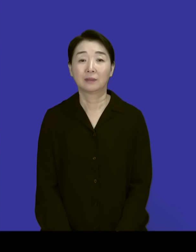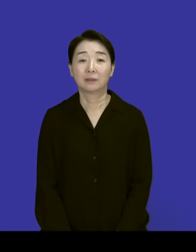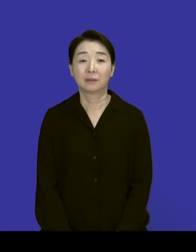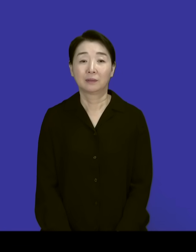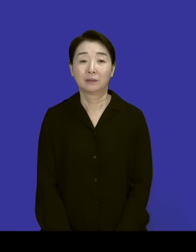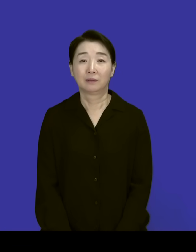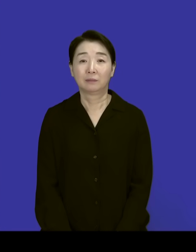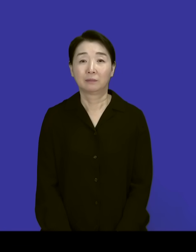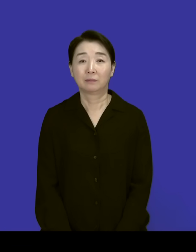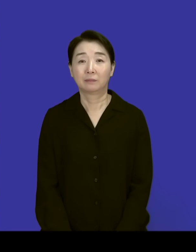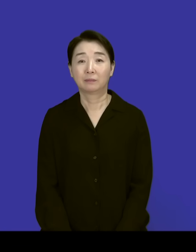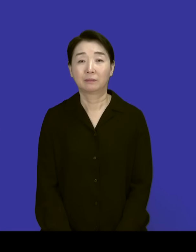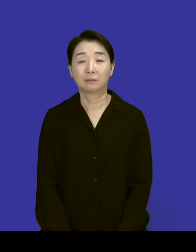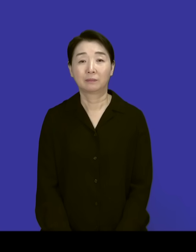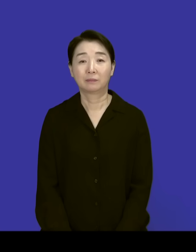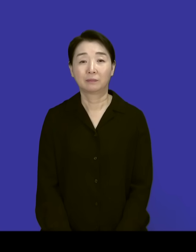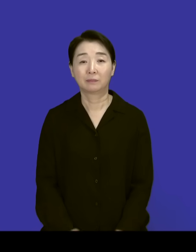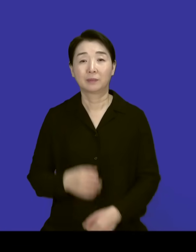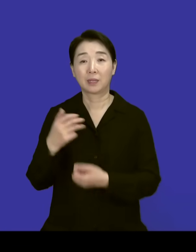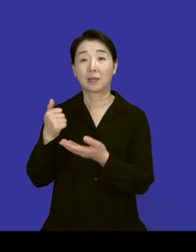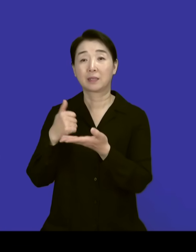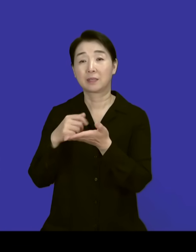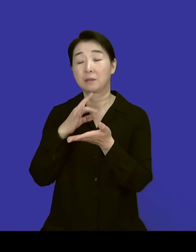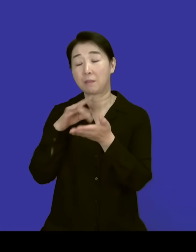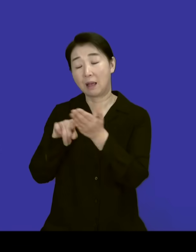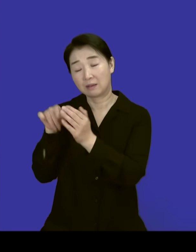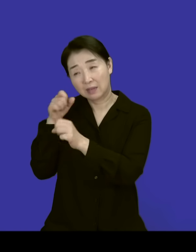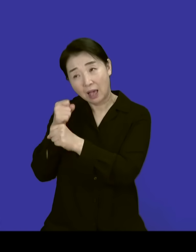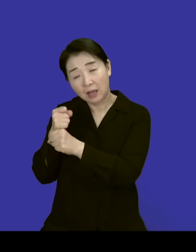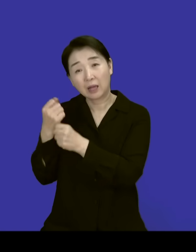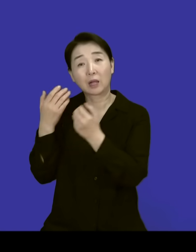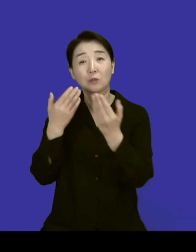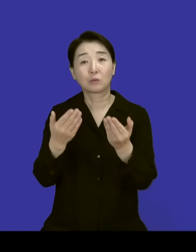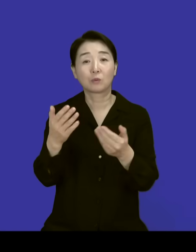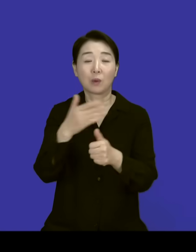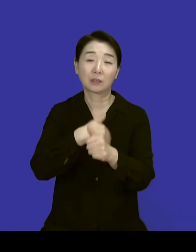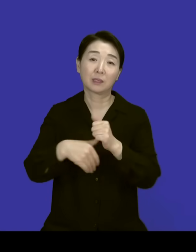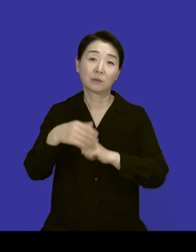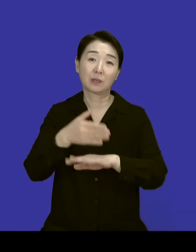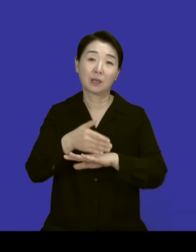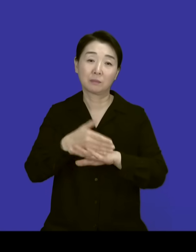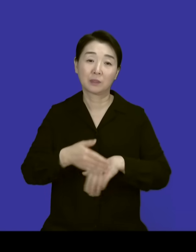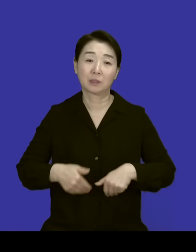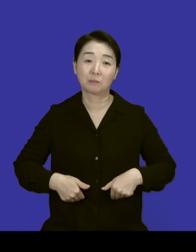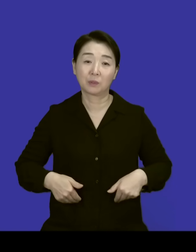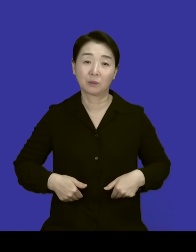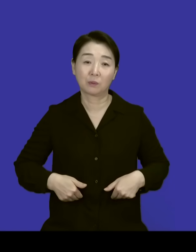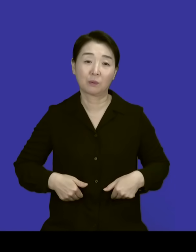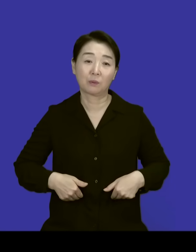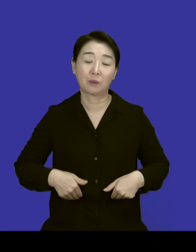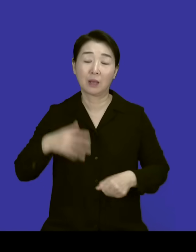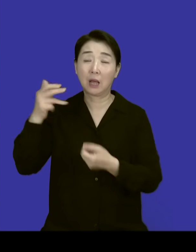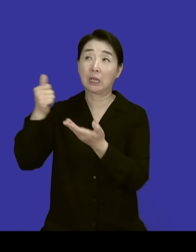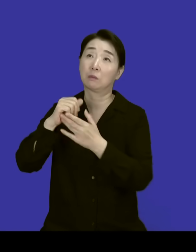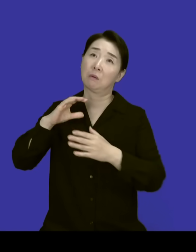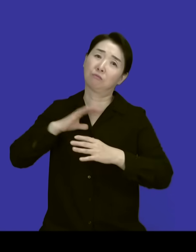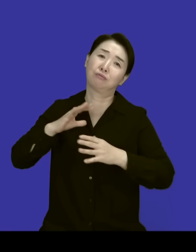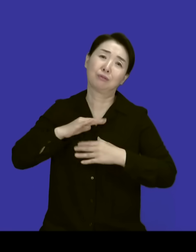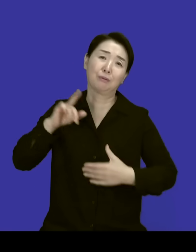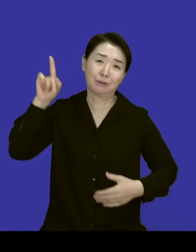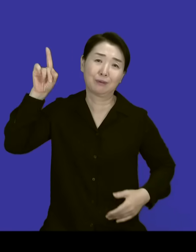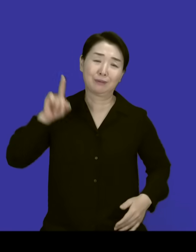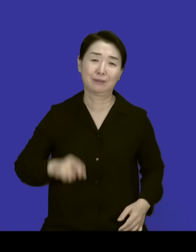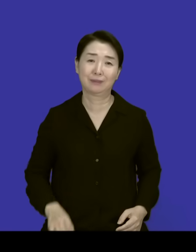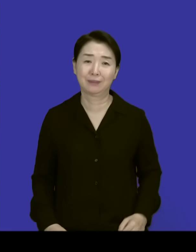그죠? 맞습니다, 진짜로. 예, 하나님만 의지하게 하신 그 환경에도 감사해야 될 것 같아요. 엄청 무서운 분이세요.